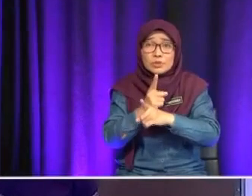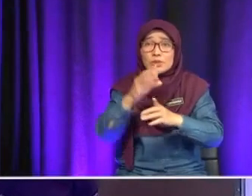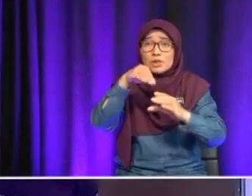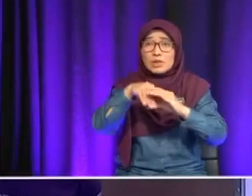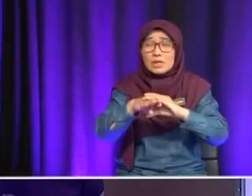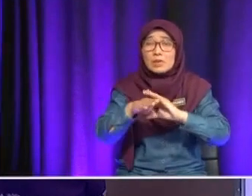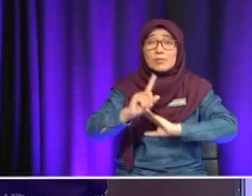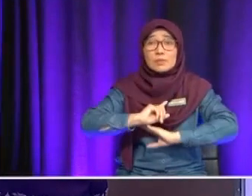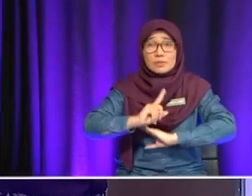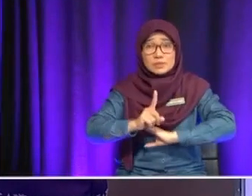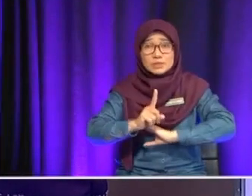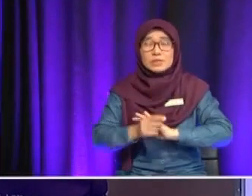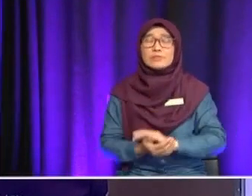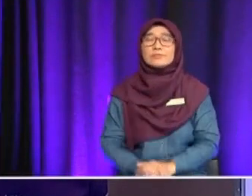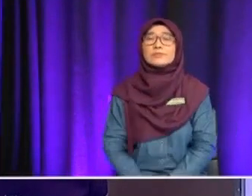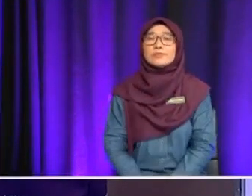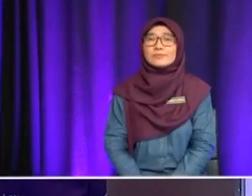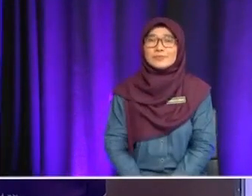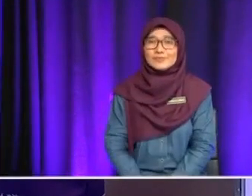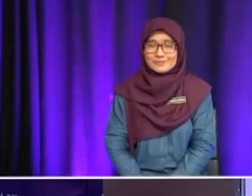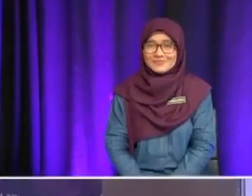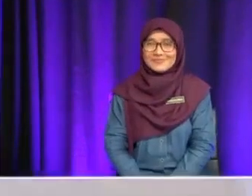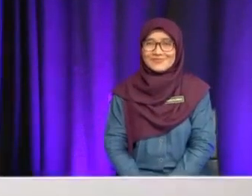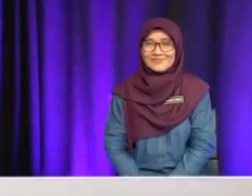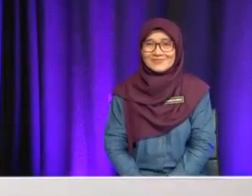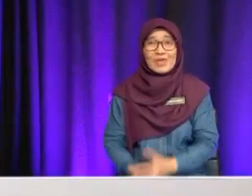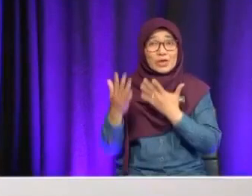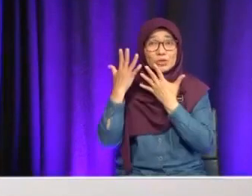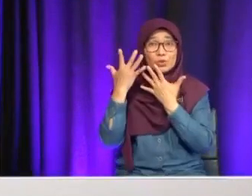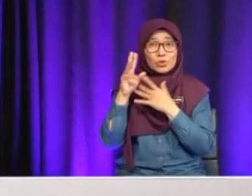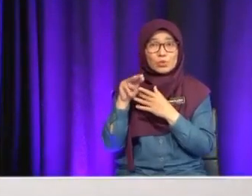di talian? Saya rasa murid-murid kita hebat ni, dah siap tu. Dah siap ke?